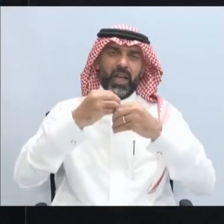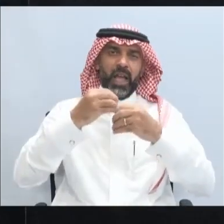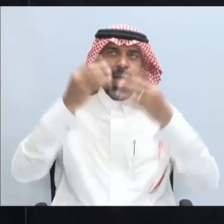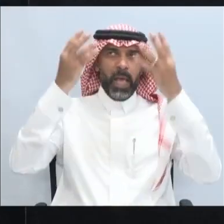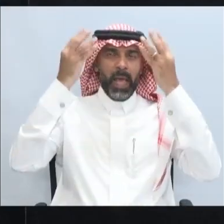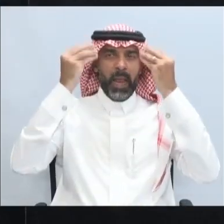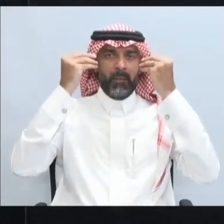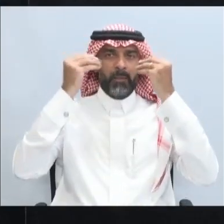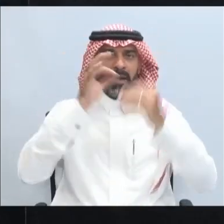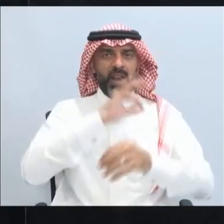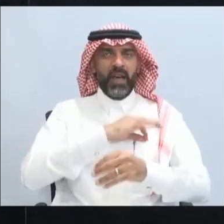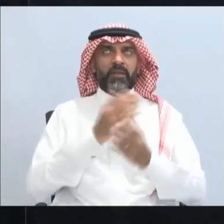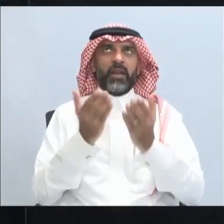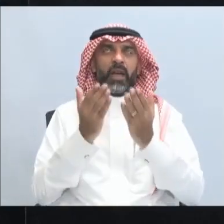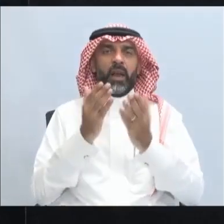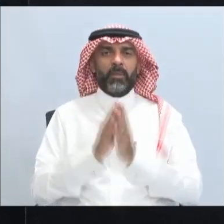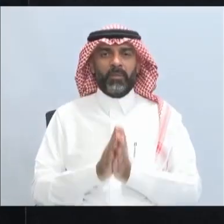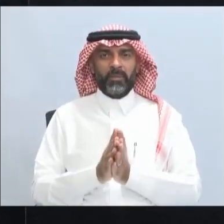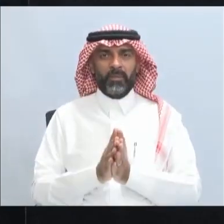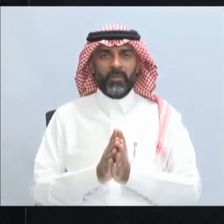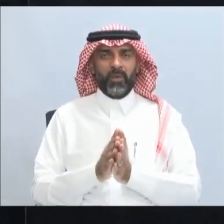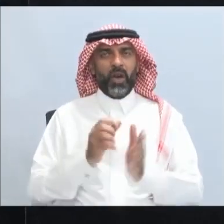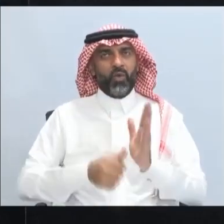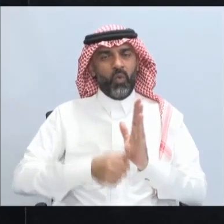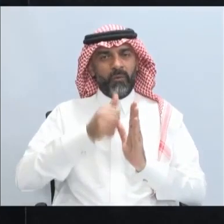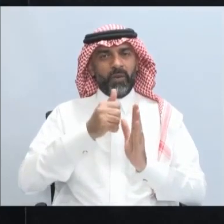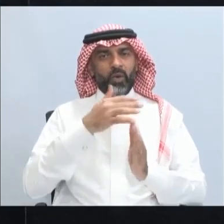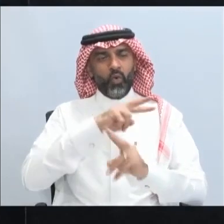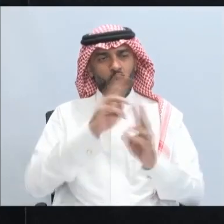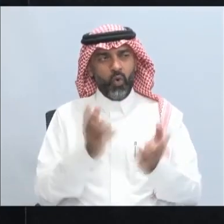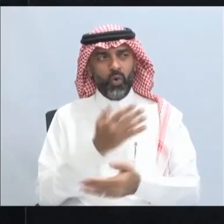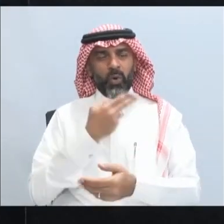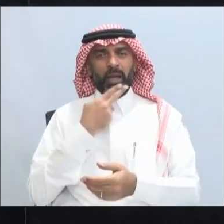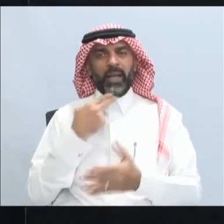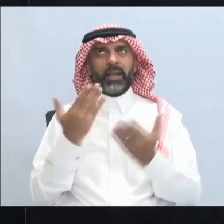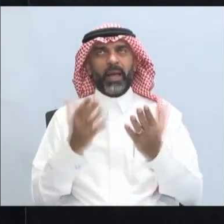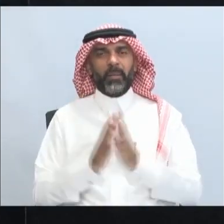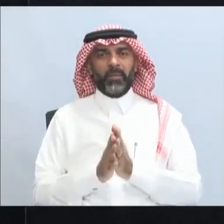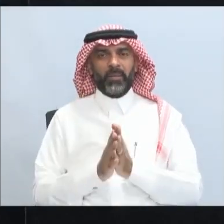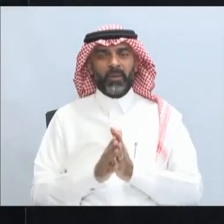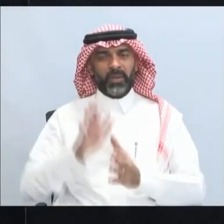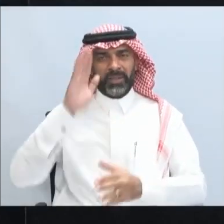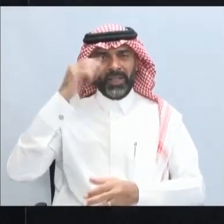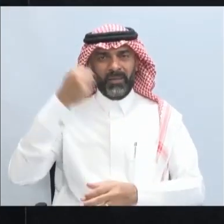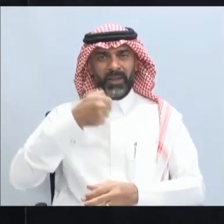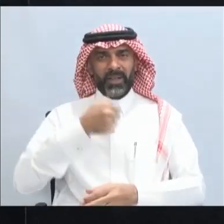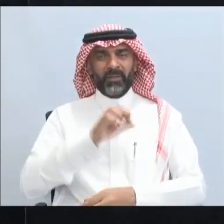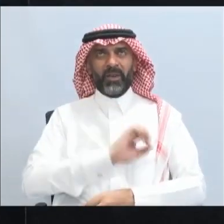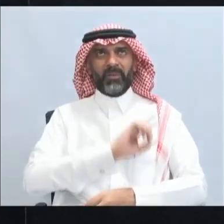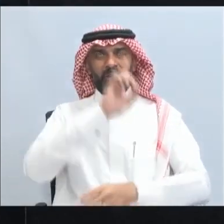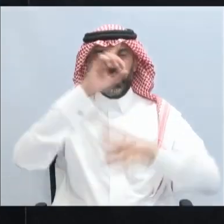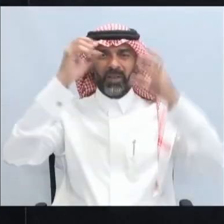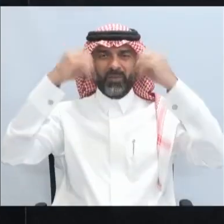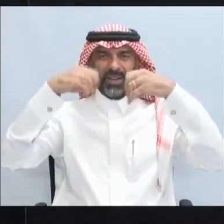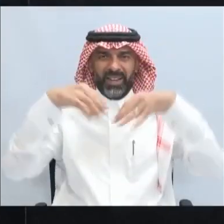والعمل الصالح وان يلهمنا رشدنا وان يوفقنا لكل خير ويعيننا عليه وصلى الله على نبينا محمد واله